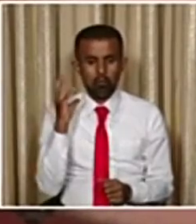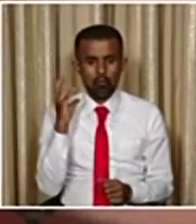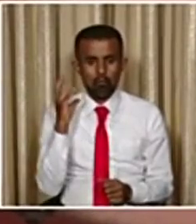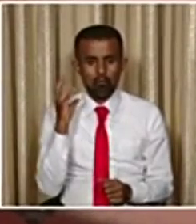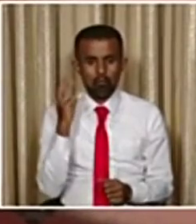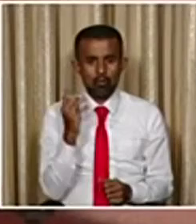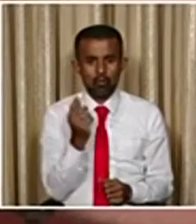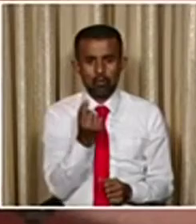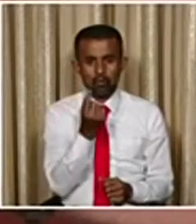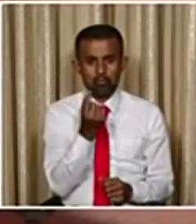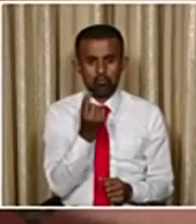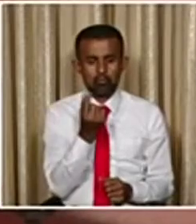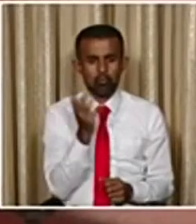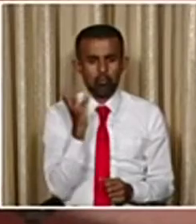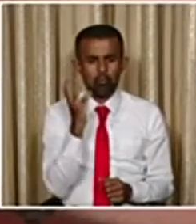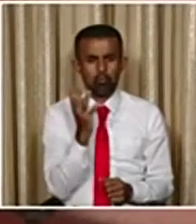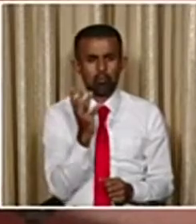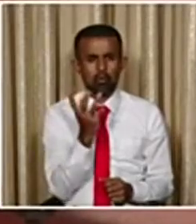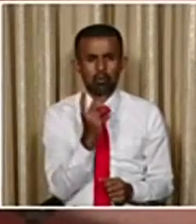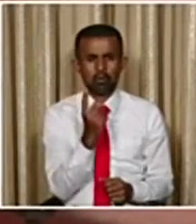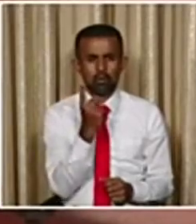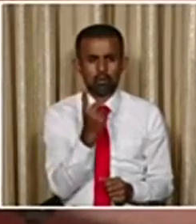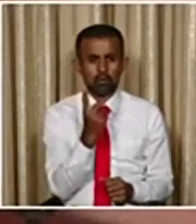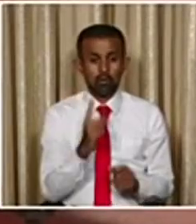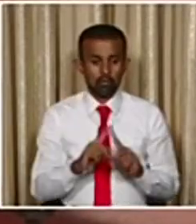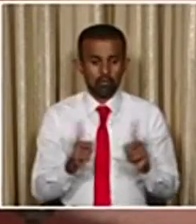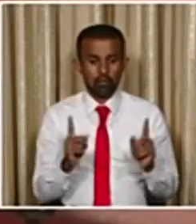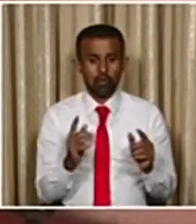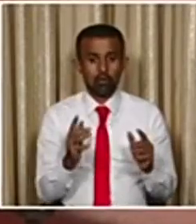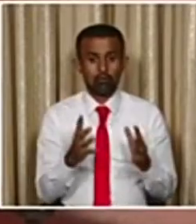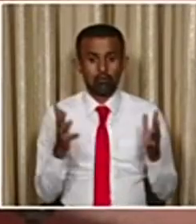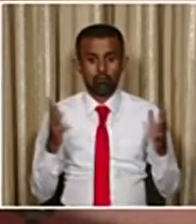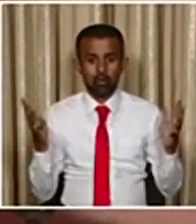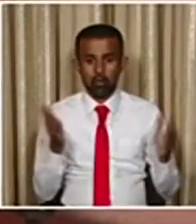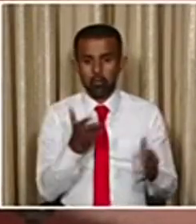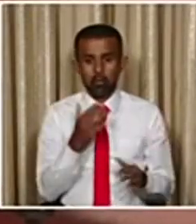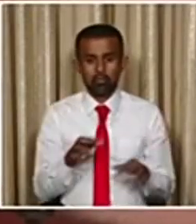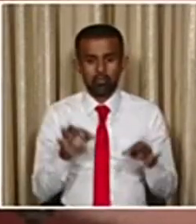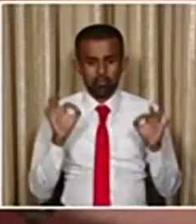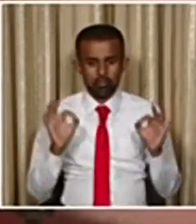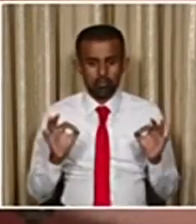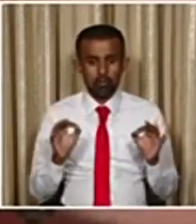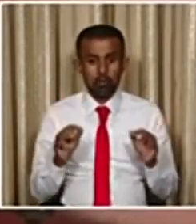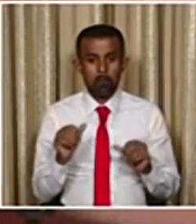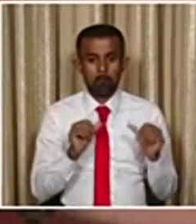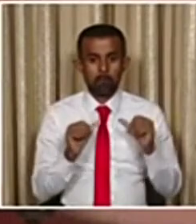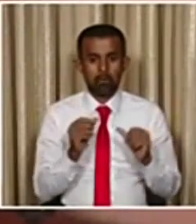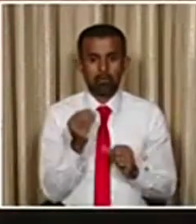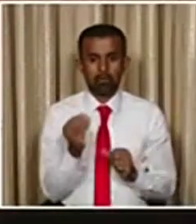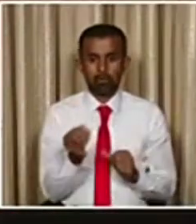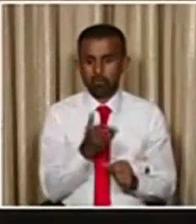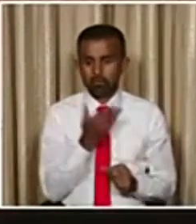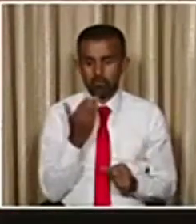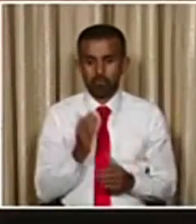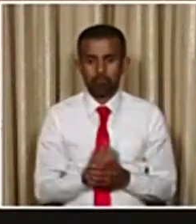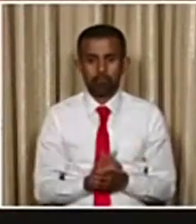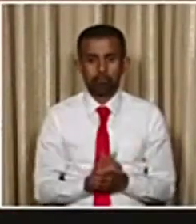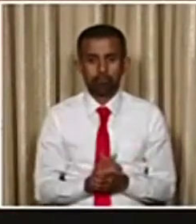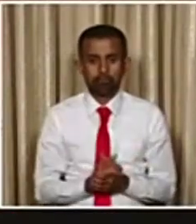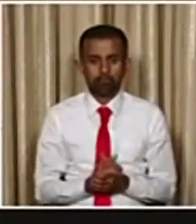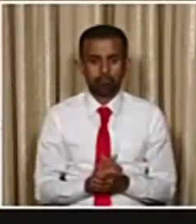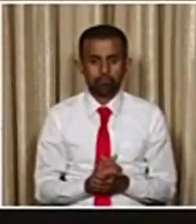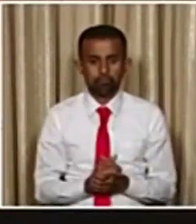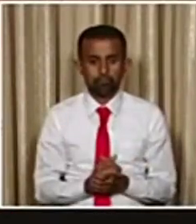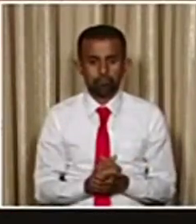ගන්න කිනිත්තකින් පොල් ගෙඩි 2-3යි. ඒක 10කට පරිවර්තනය කරන්න පුළුවන්. හරියට අපි ප්‍රතිකාර ටික කරනවා. ආමතුරුනේ මේ ඒ සම්බන්ධයෙන්